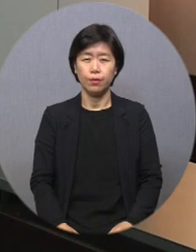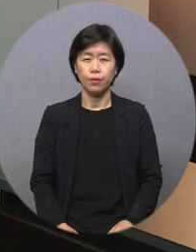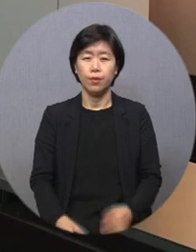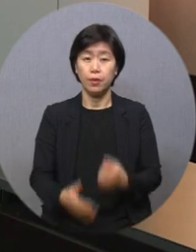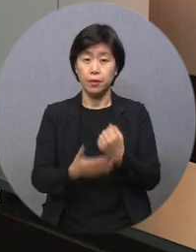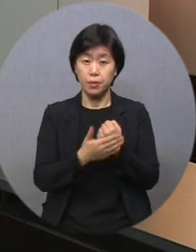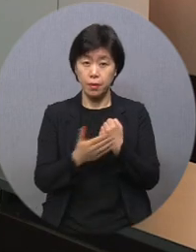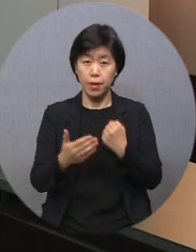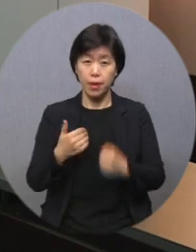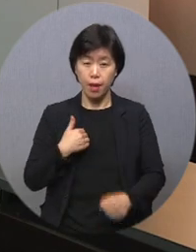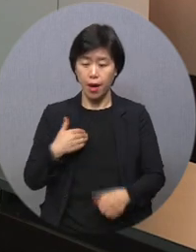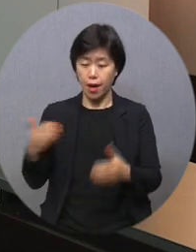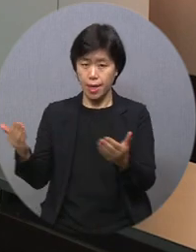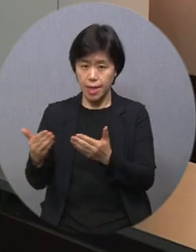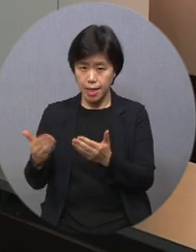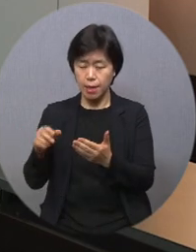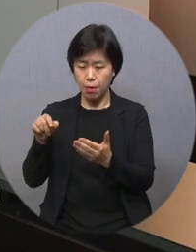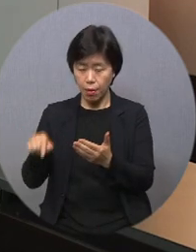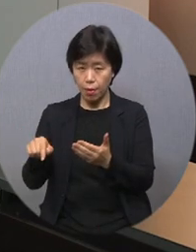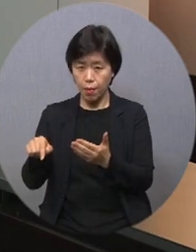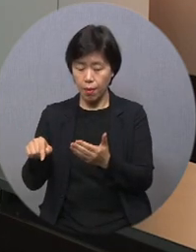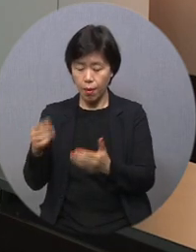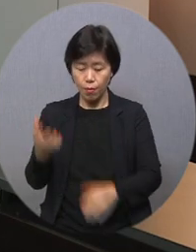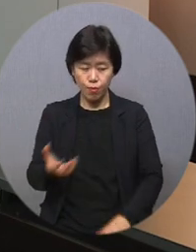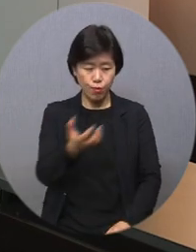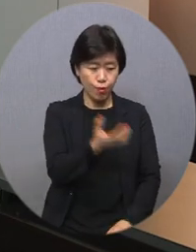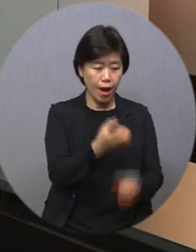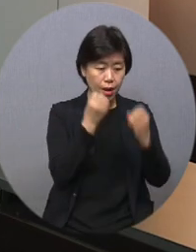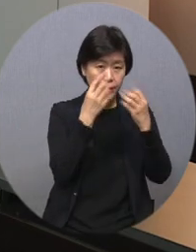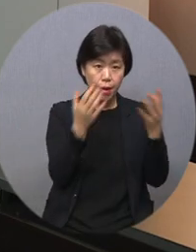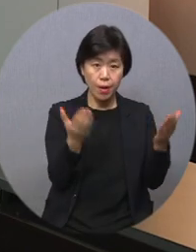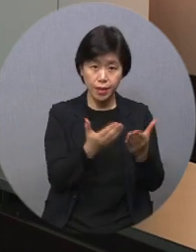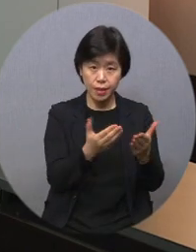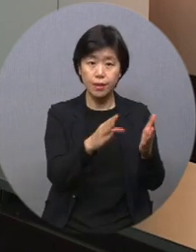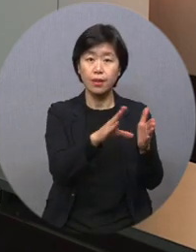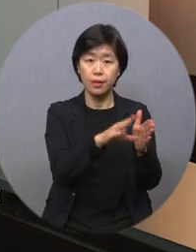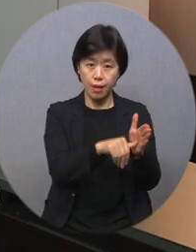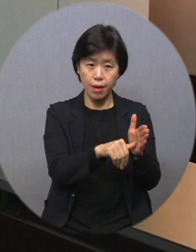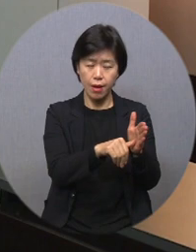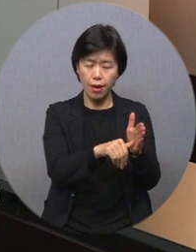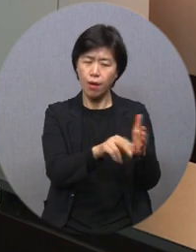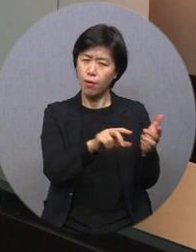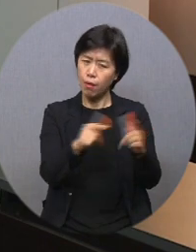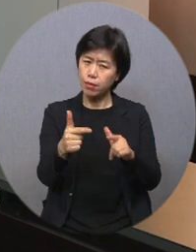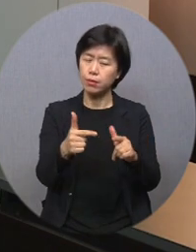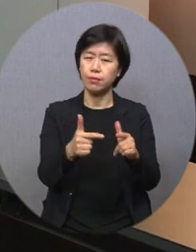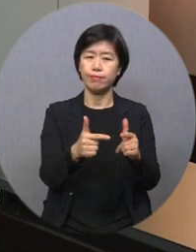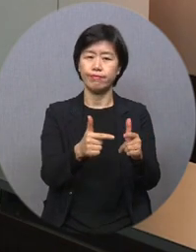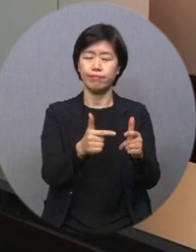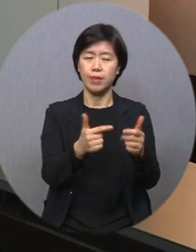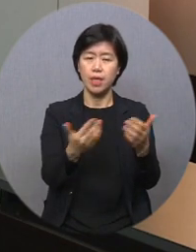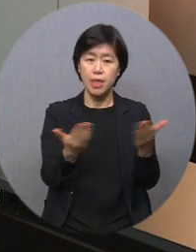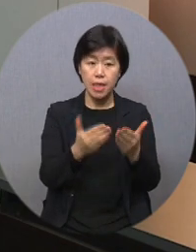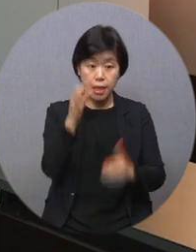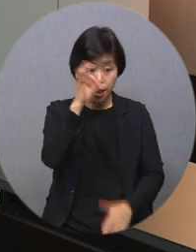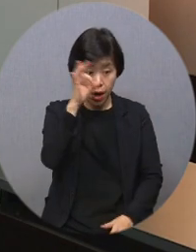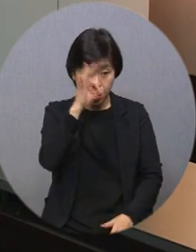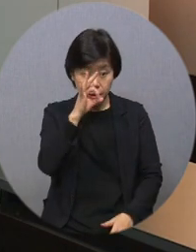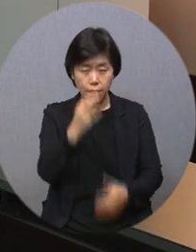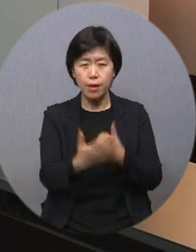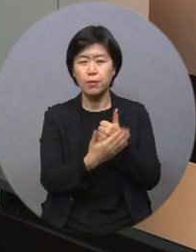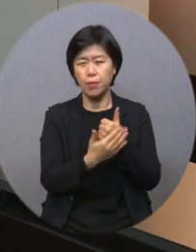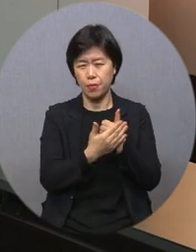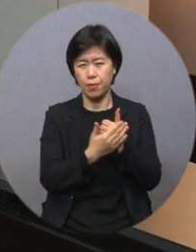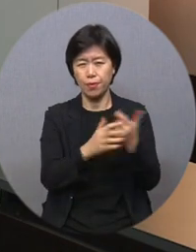일하던 경력과 상관없는 새로운 곳으로 이직을 할때 그런 부분에 대해서 조금 더 취업 지원이 이루어질 수 있으면